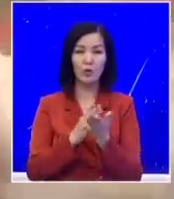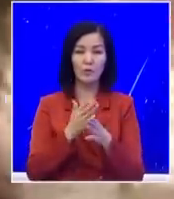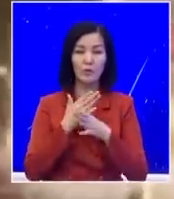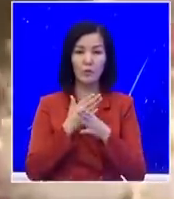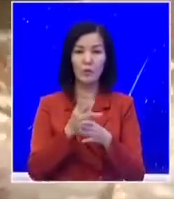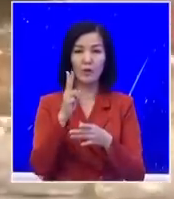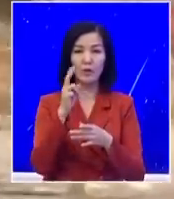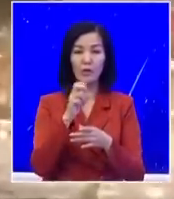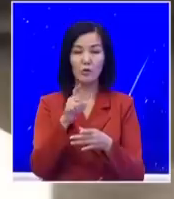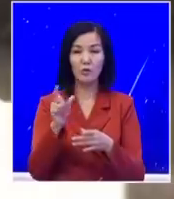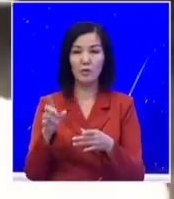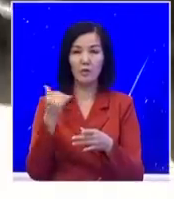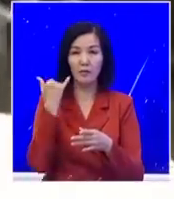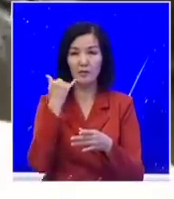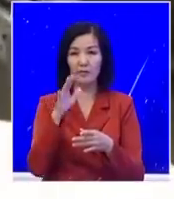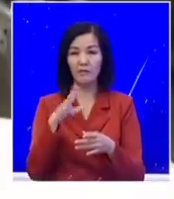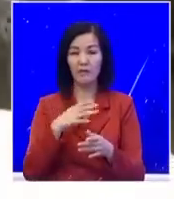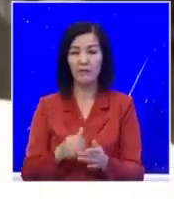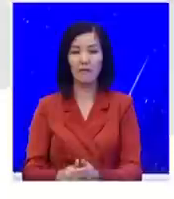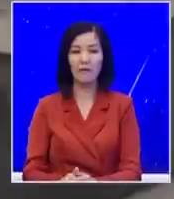сұрап 200-дей адам хабарласыпты.